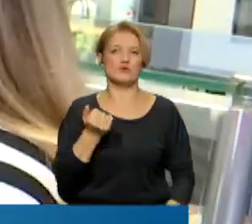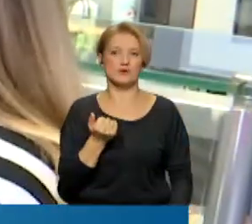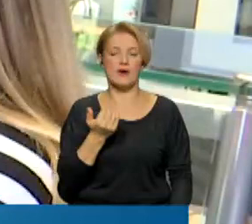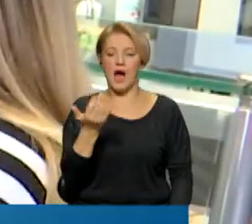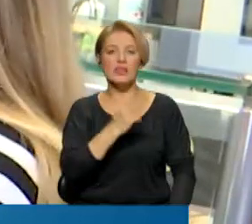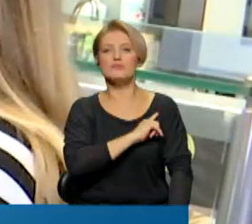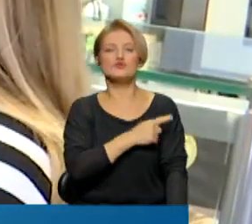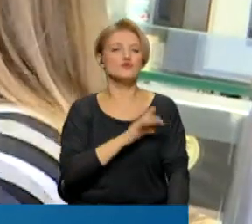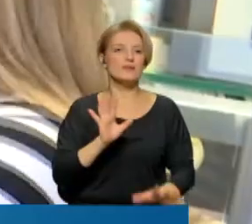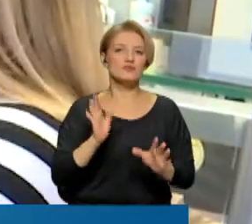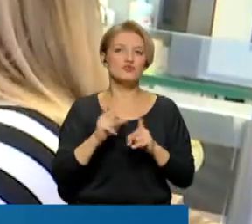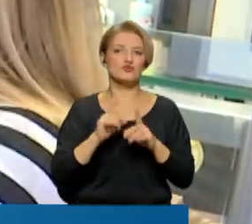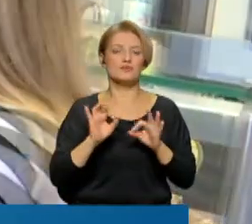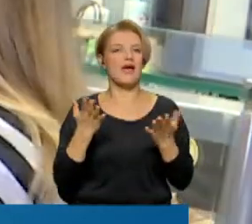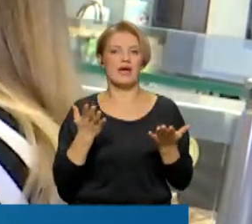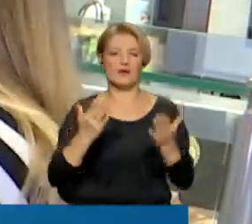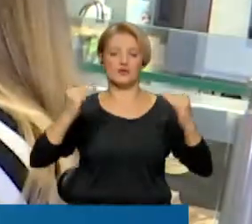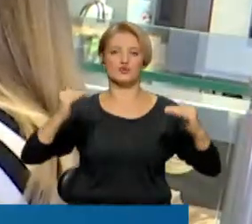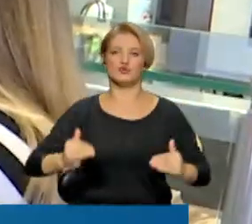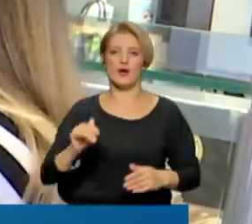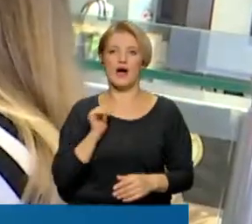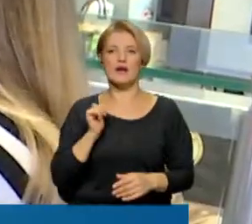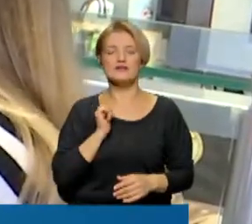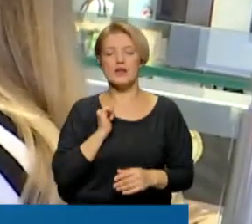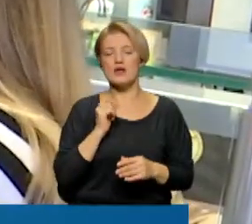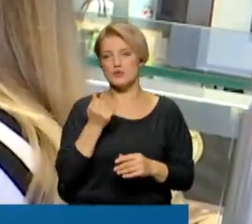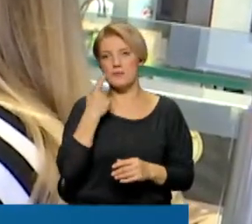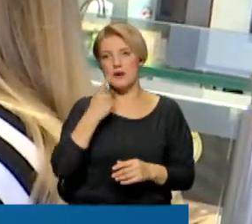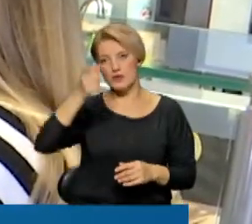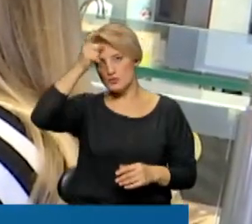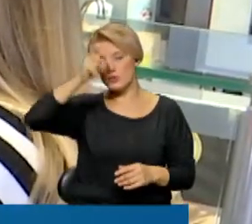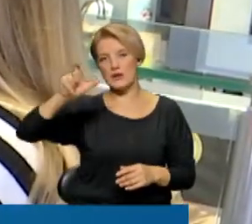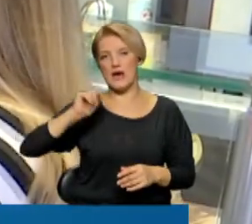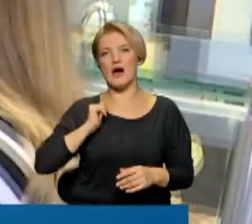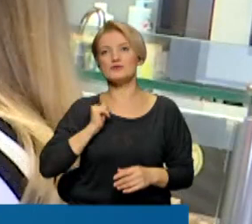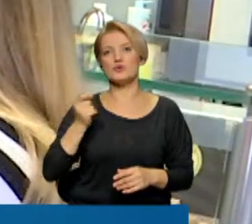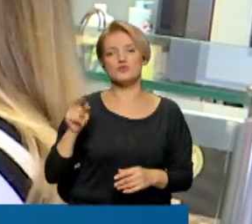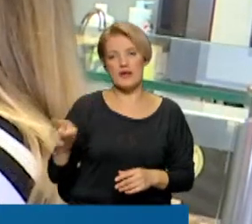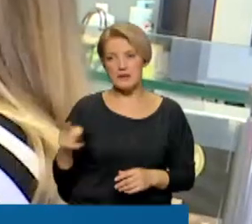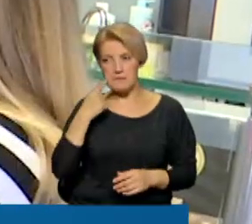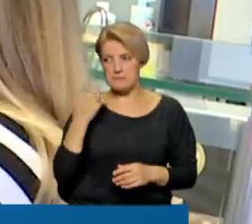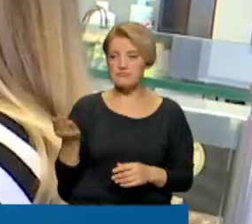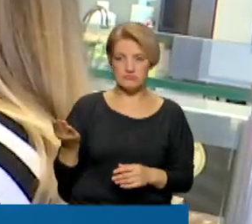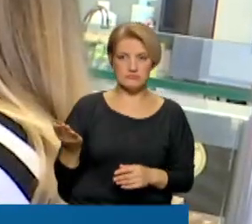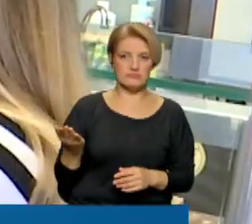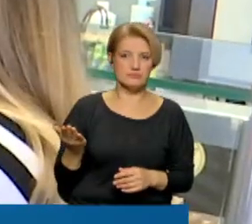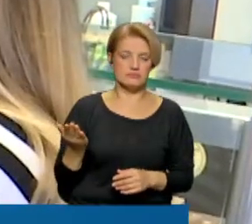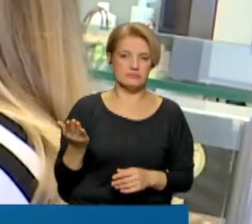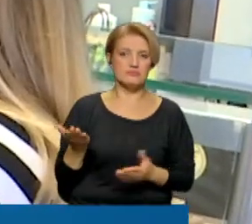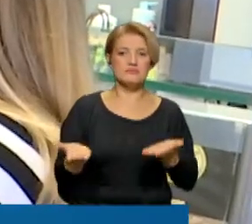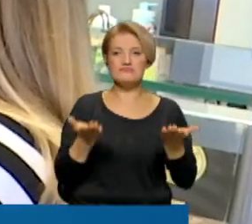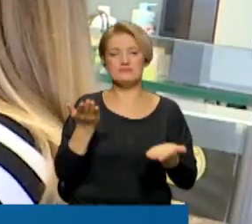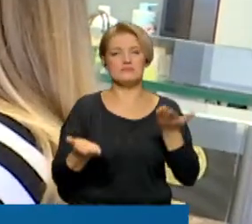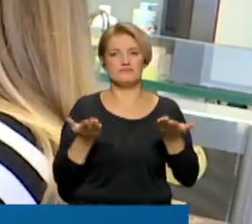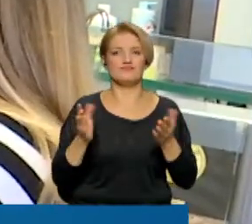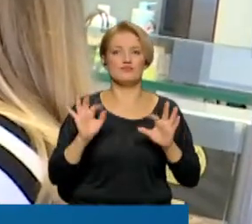Alım gücünüz ne durumda peki? Düştü tabii. Asgari ücretle kıyaslamak gerekiyor. Türkiye'deki asgari ücretle kıyasladığımız zaman mukayese